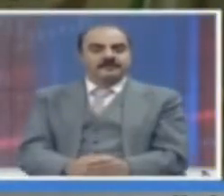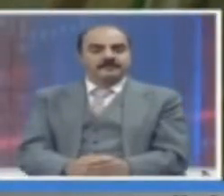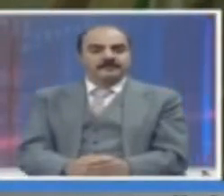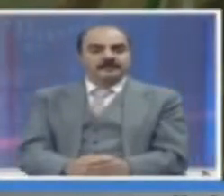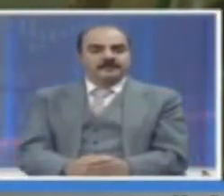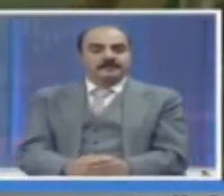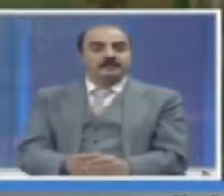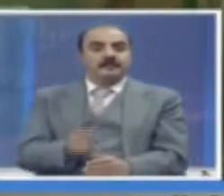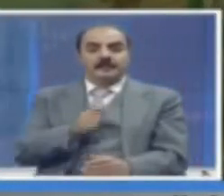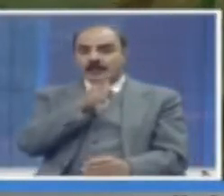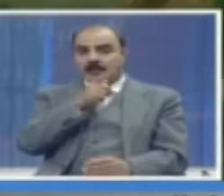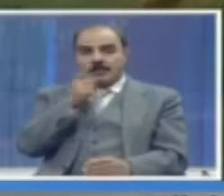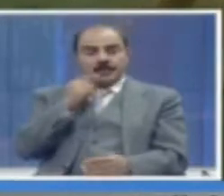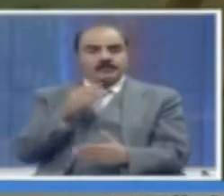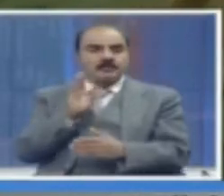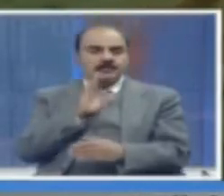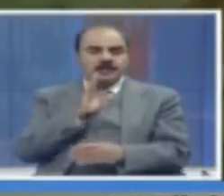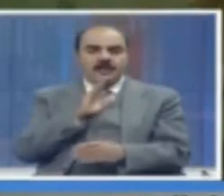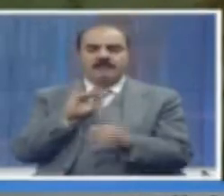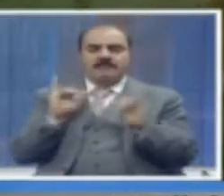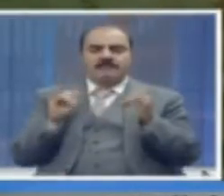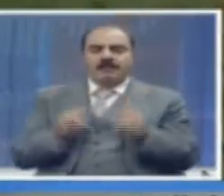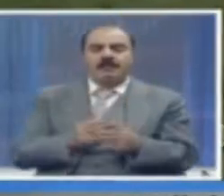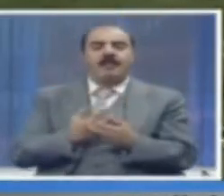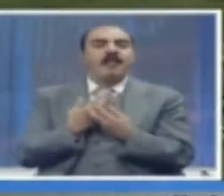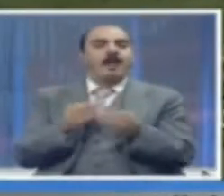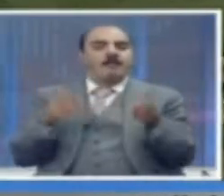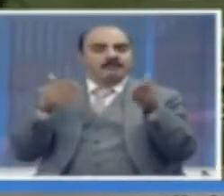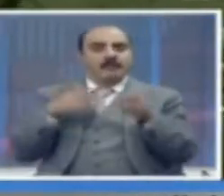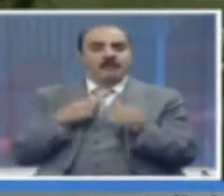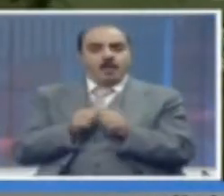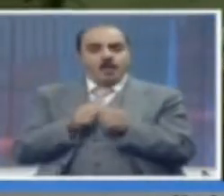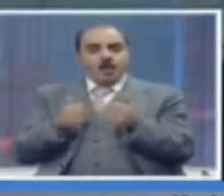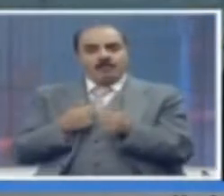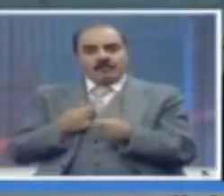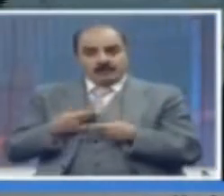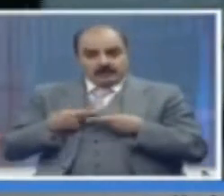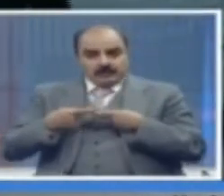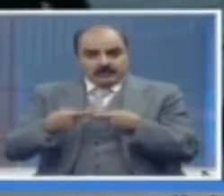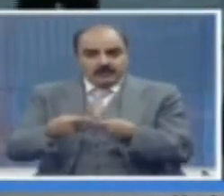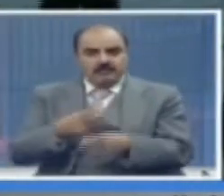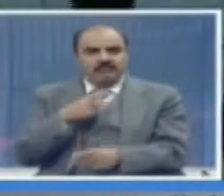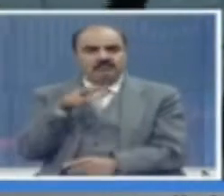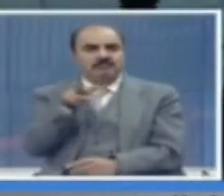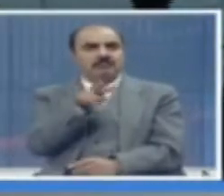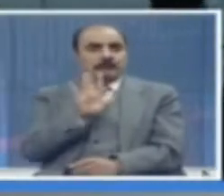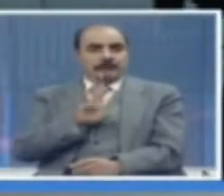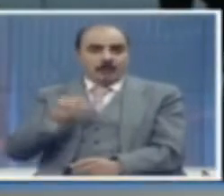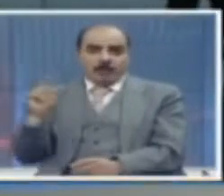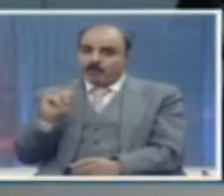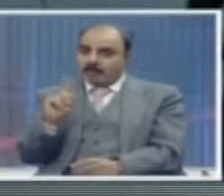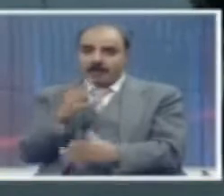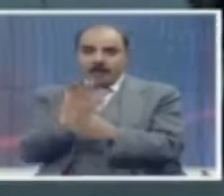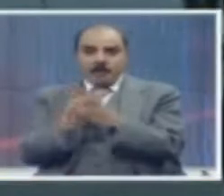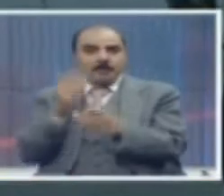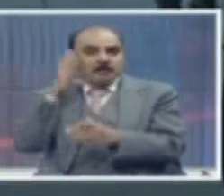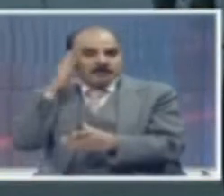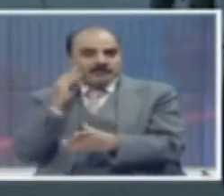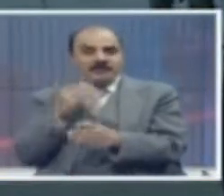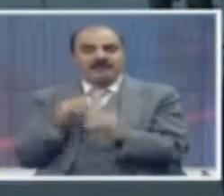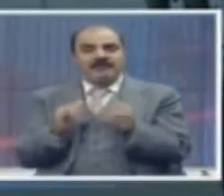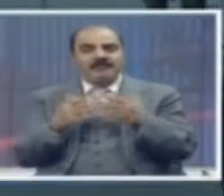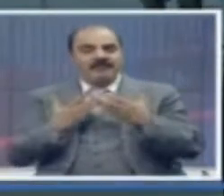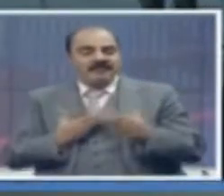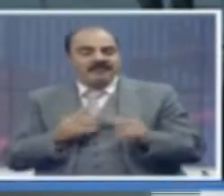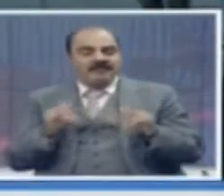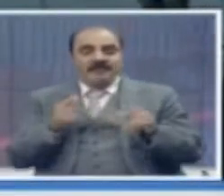ثقافي حضاري تعليمي ترفيهي، يعني أنا كأسرة هلاقي كل التوقعات اللي أنا هبقى مستنيها، إن كان أطفال